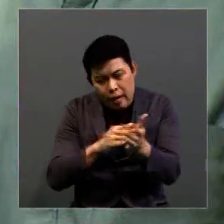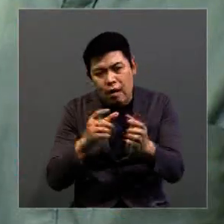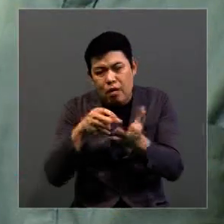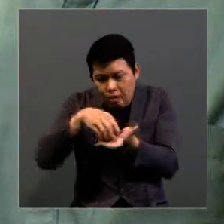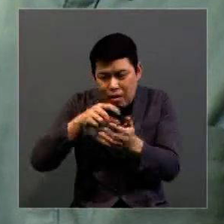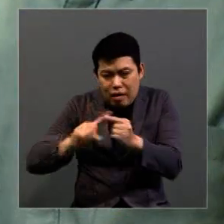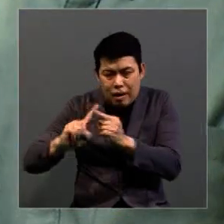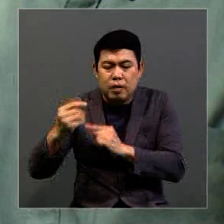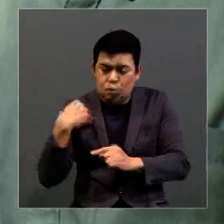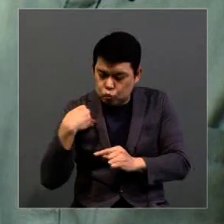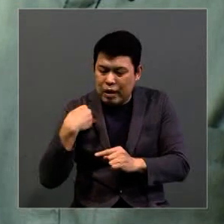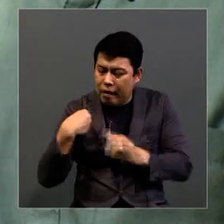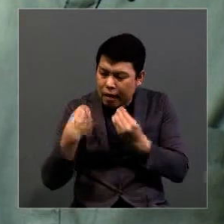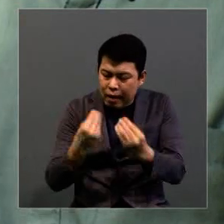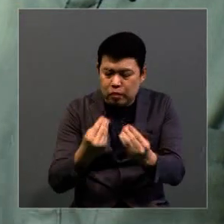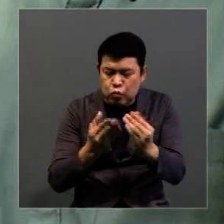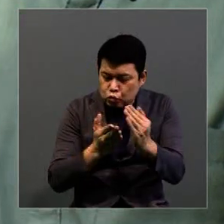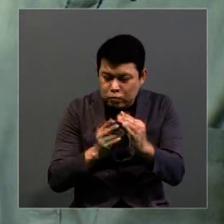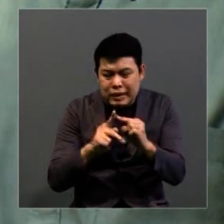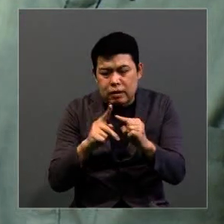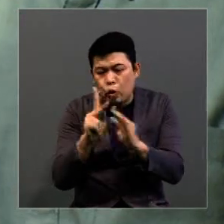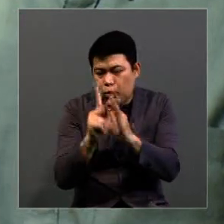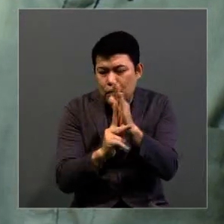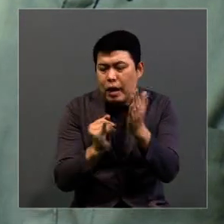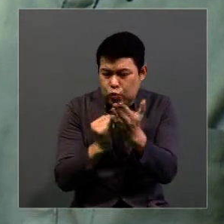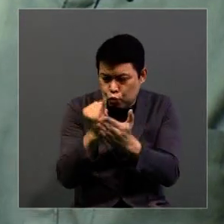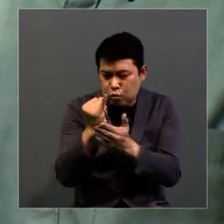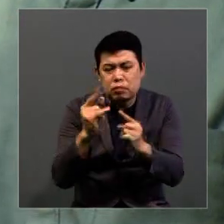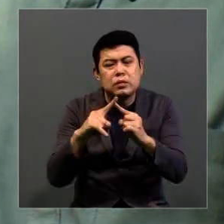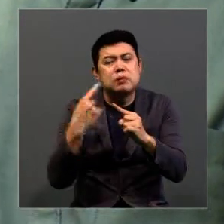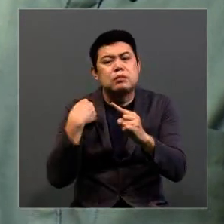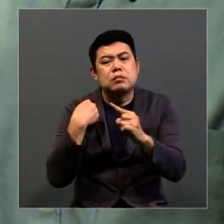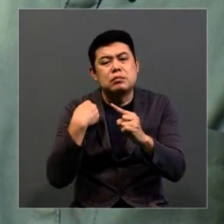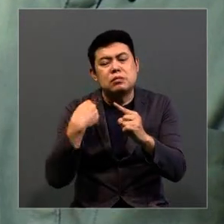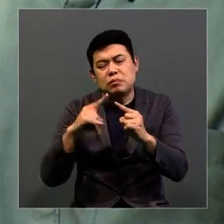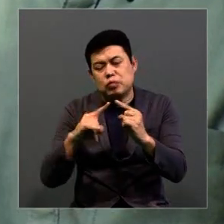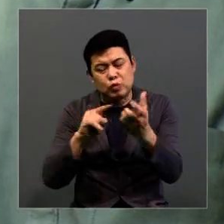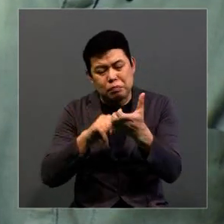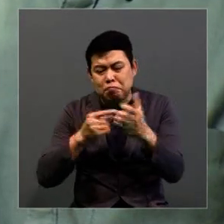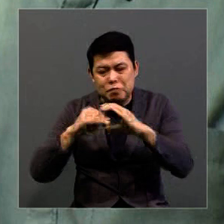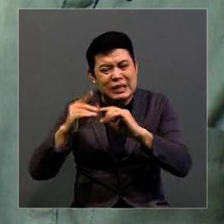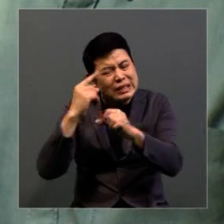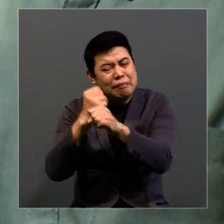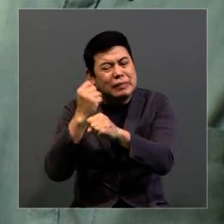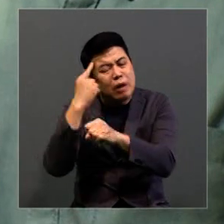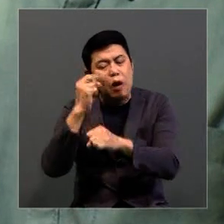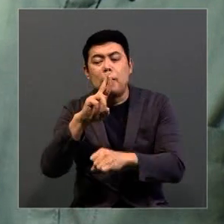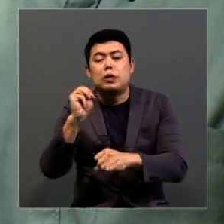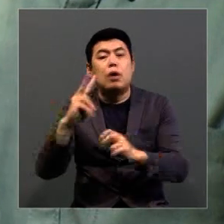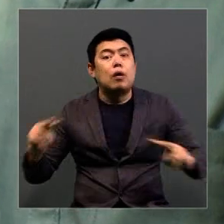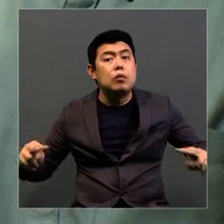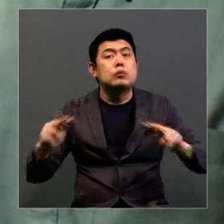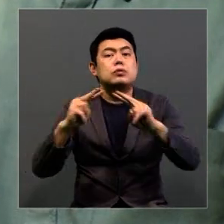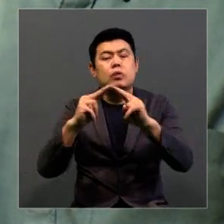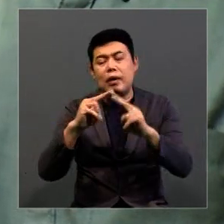อย่างนั้นเป็นเรื่องถูกกฎหมายเพื่อจะแก้ปัญหาการพนันออนไลน์คุณชัยวุฒิสอนรัฐมนตรีว่า